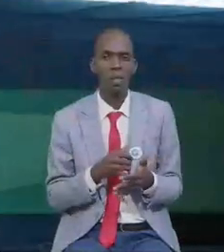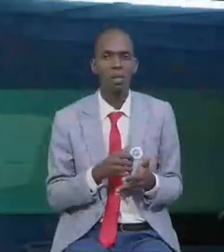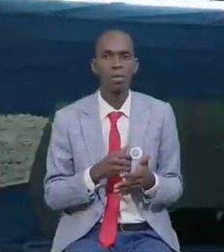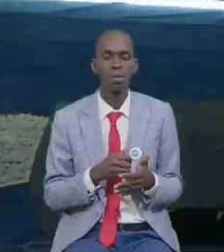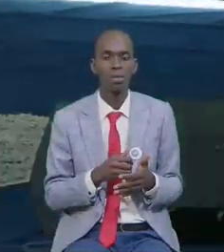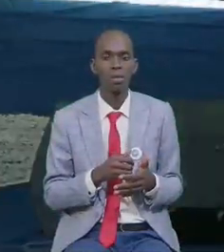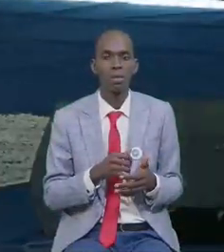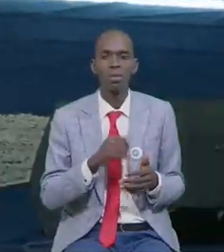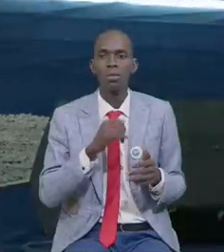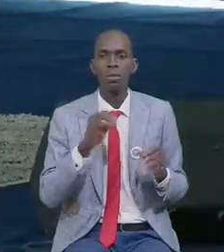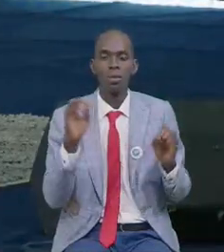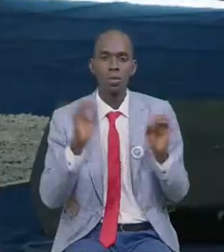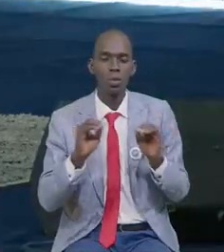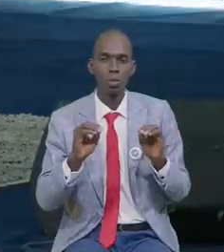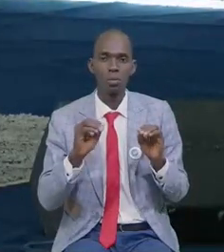Impossible.